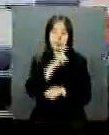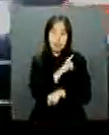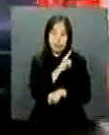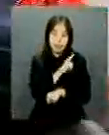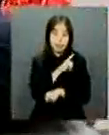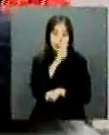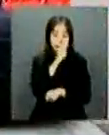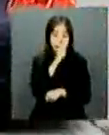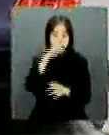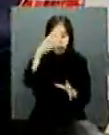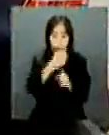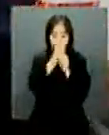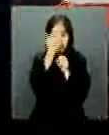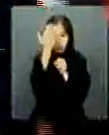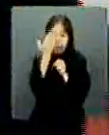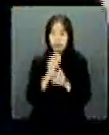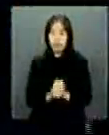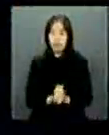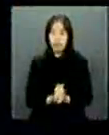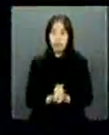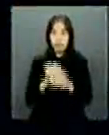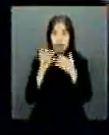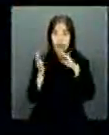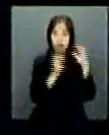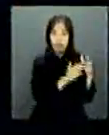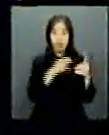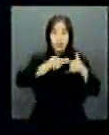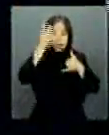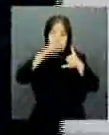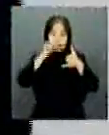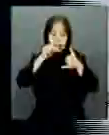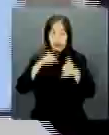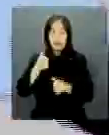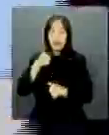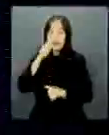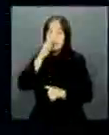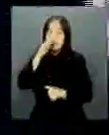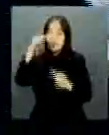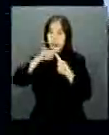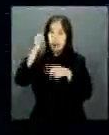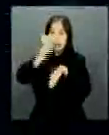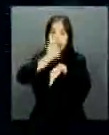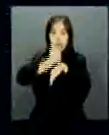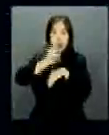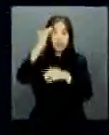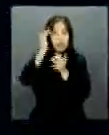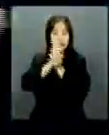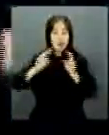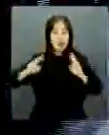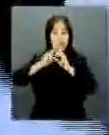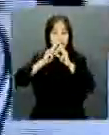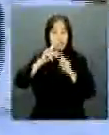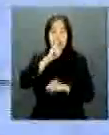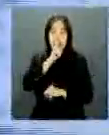ครับ และจากเหตุการณ์ที่เกิดขึ้นร้อยตำรวจเอกเฉลิมอยู่บำรุงออกมาประเมินสถานการณ์แล้วก็เชื่อว่าเหตุ